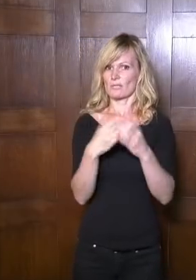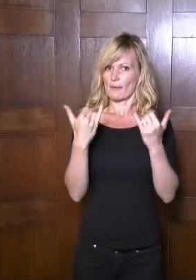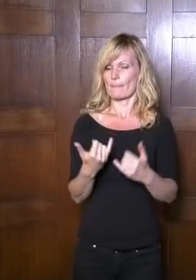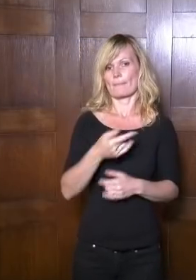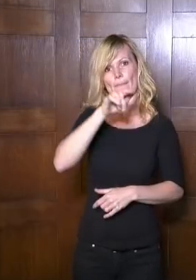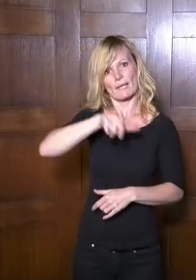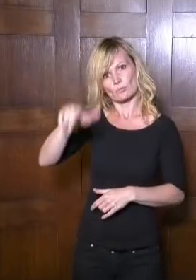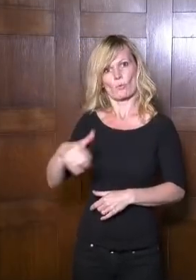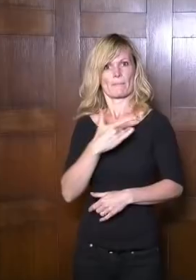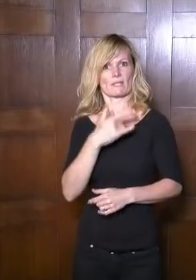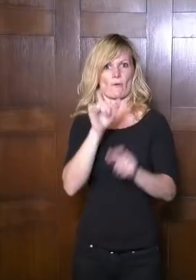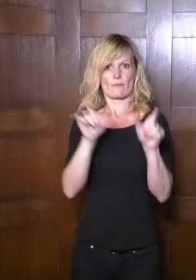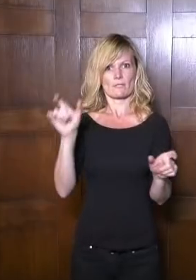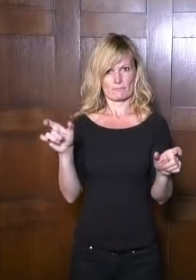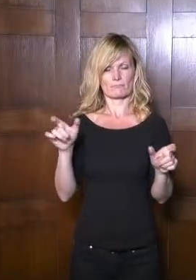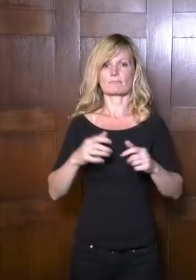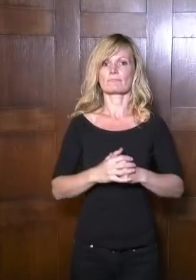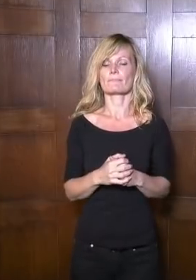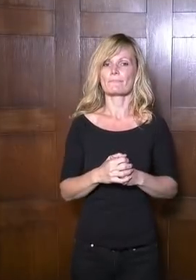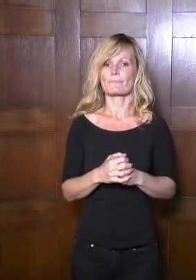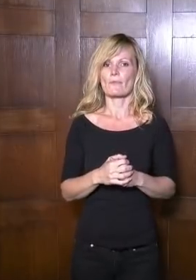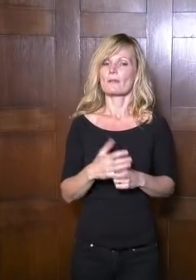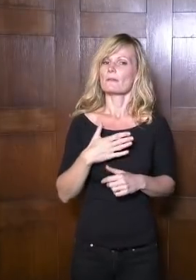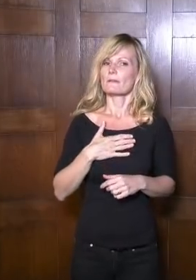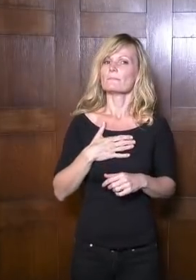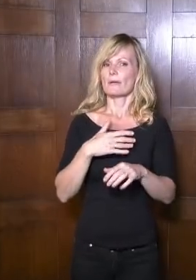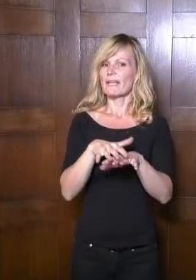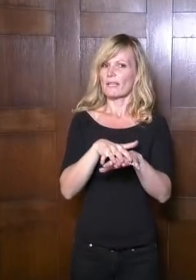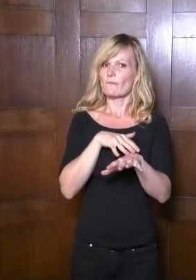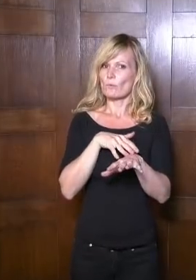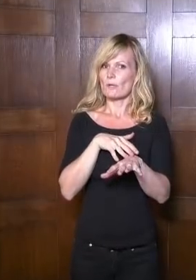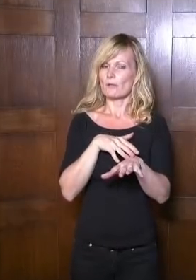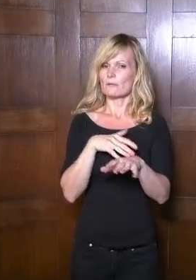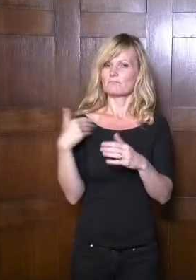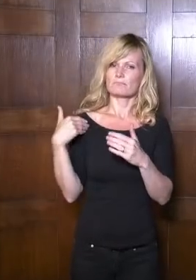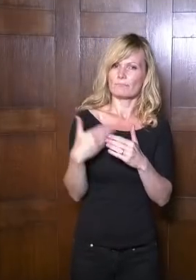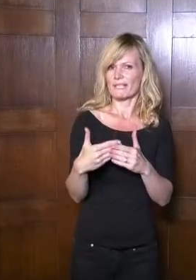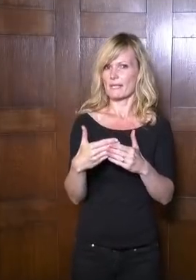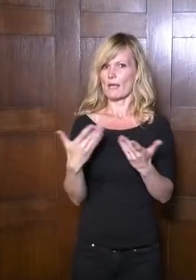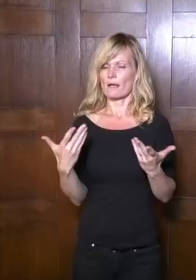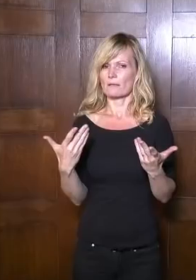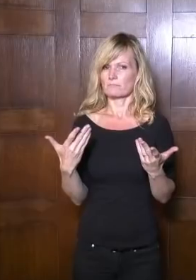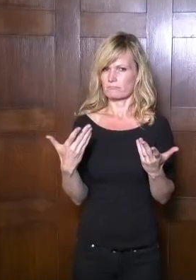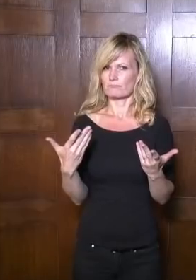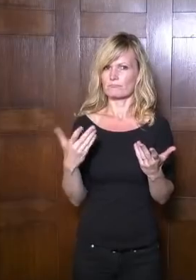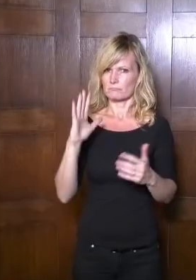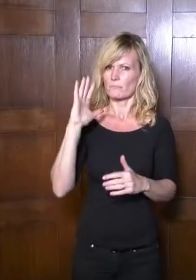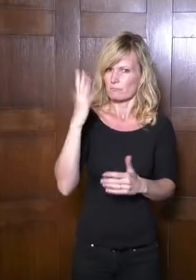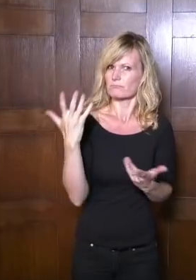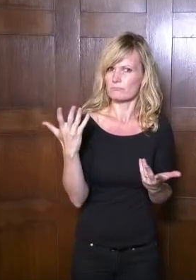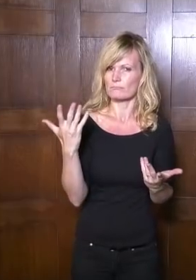und mein Eindruck ist, was uns allen bisher gelungen ist, ist, dass wir, auch wenn wir eine